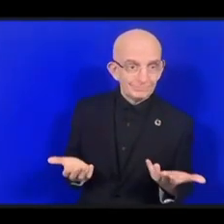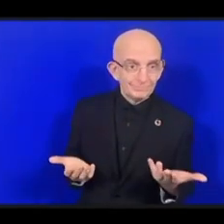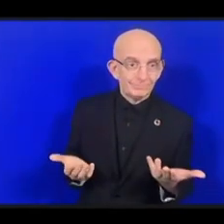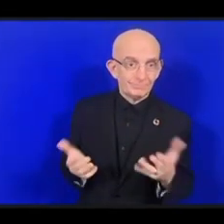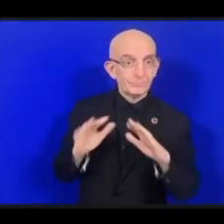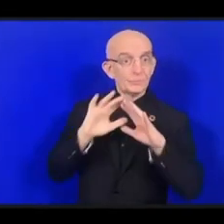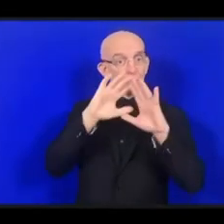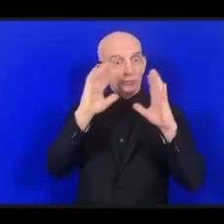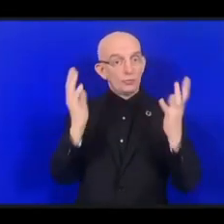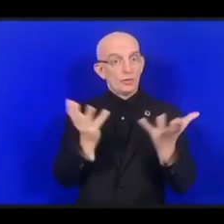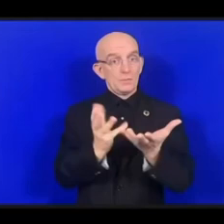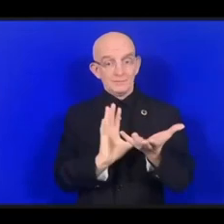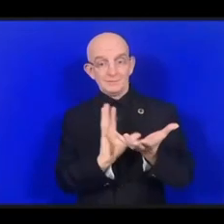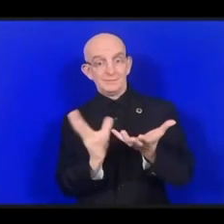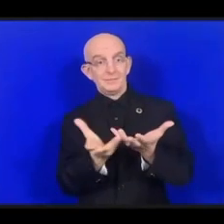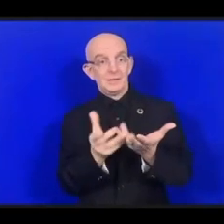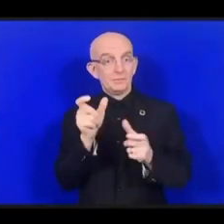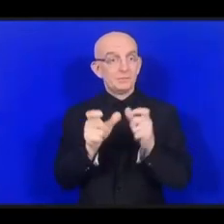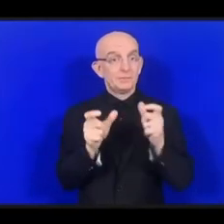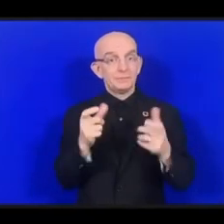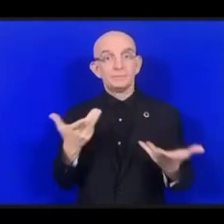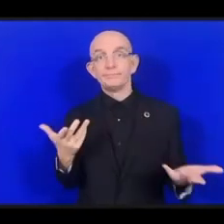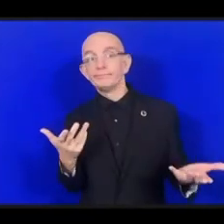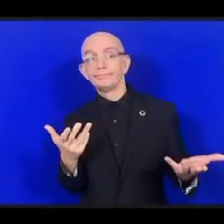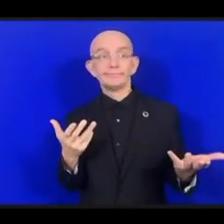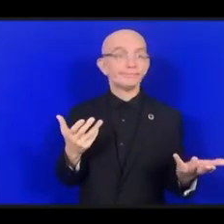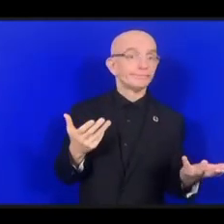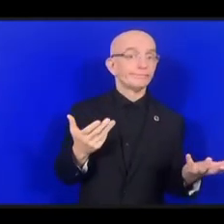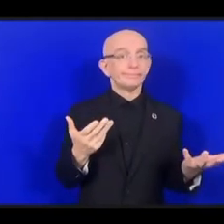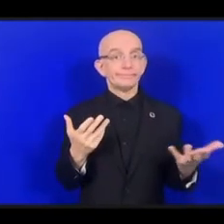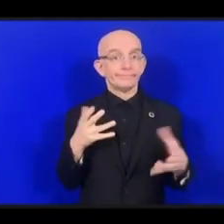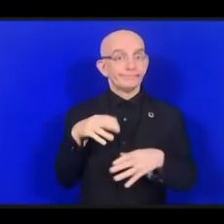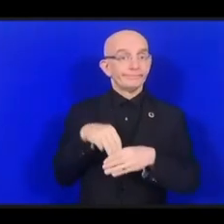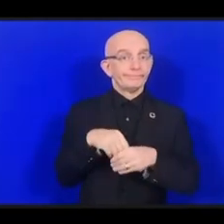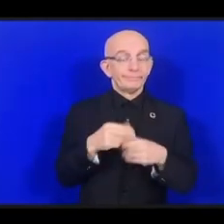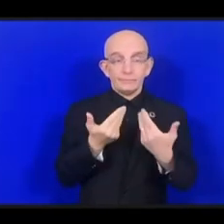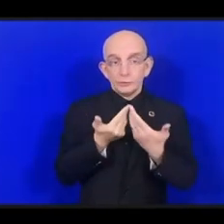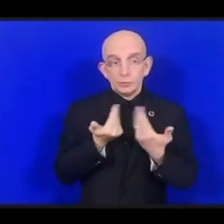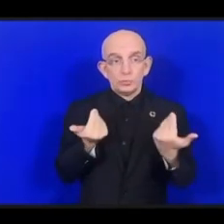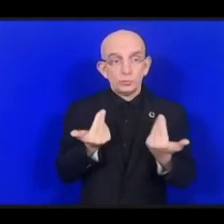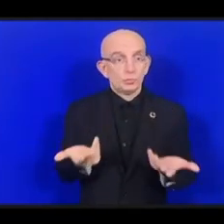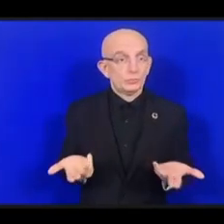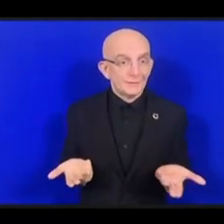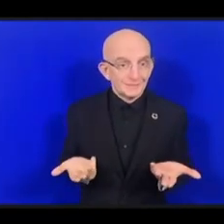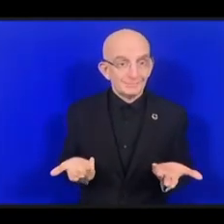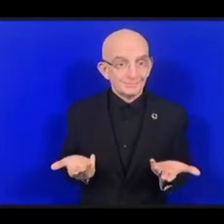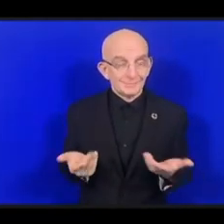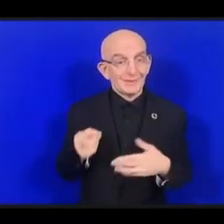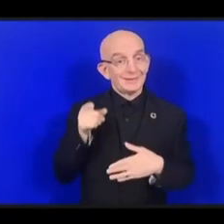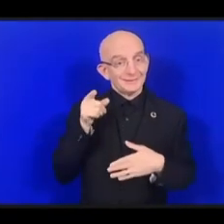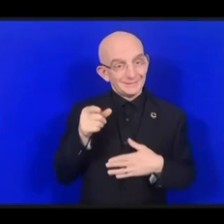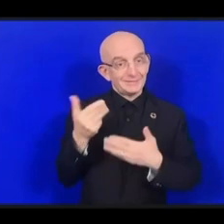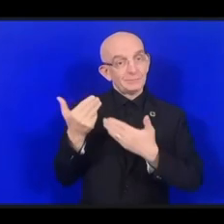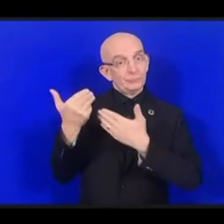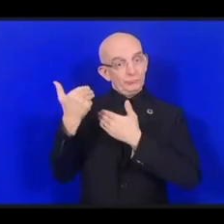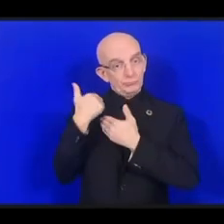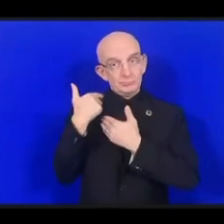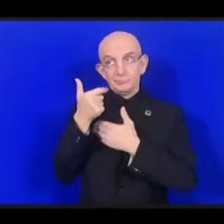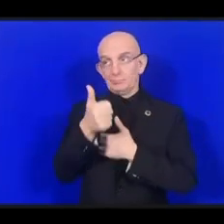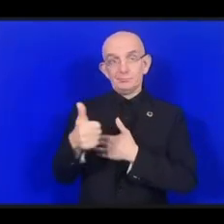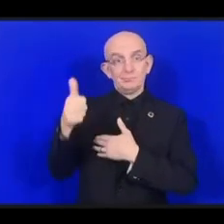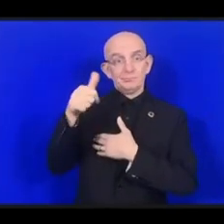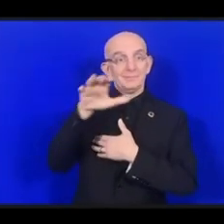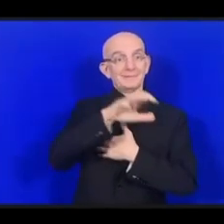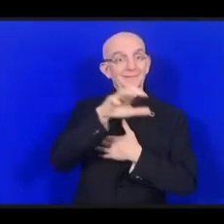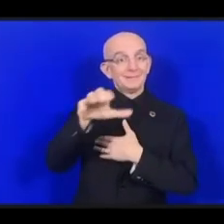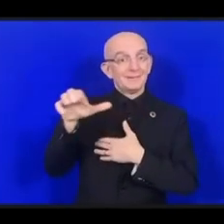global c'est le rôle des États mais aussi de la communauté de la gouvernance mondiale de